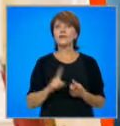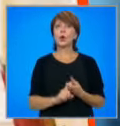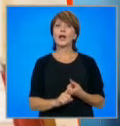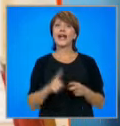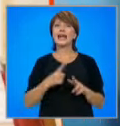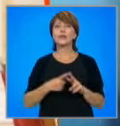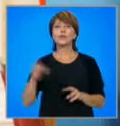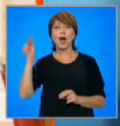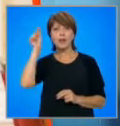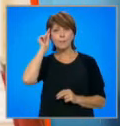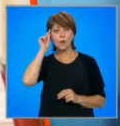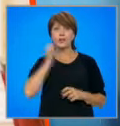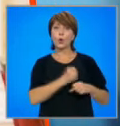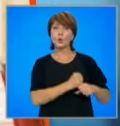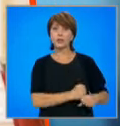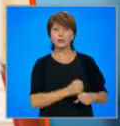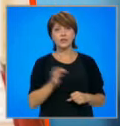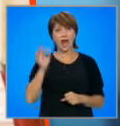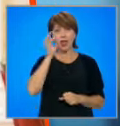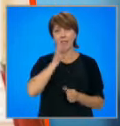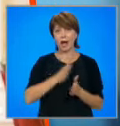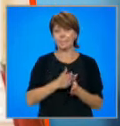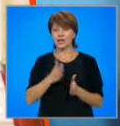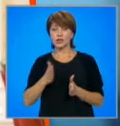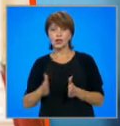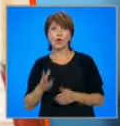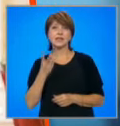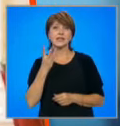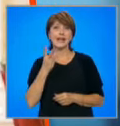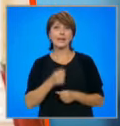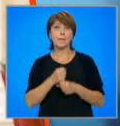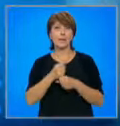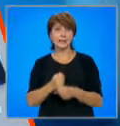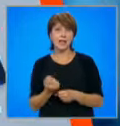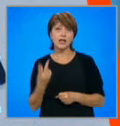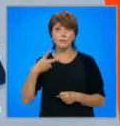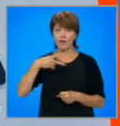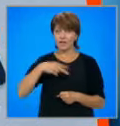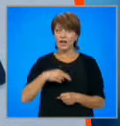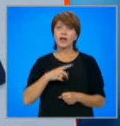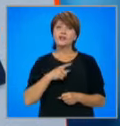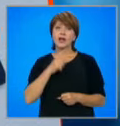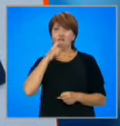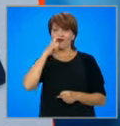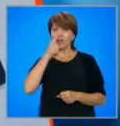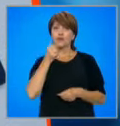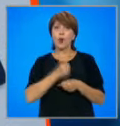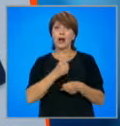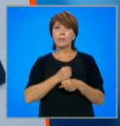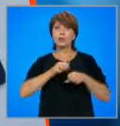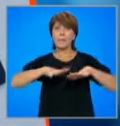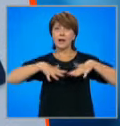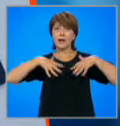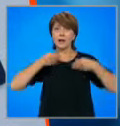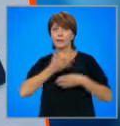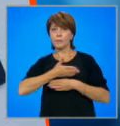Нинова напомни, че в Конституцията няма срок за третия мандат. И повтори, че според нея е важно работата на парламента да продължи,